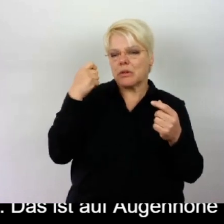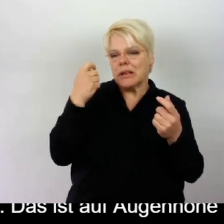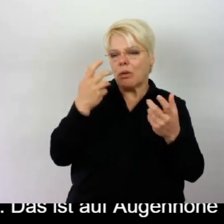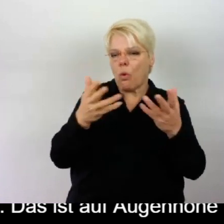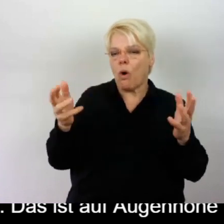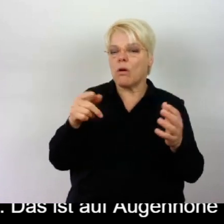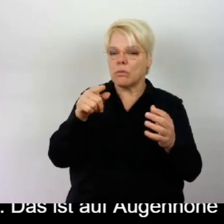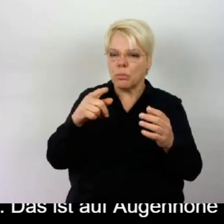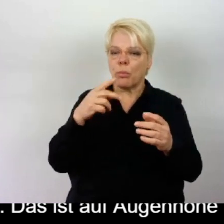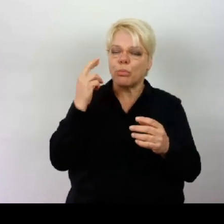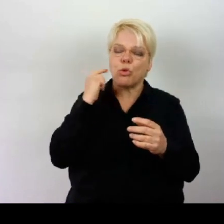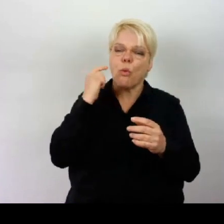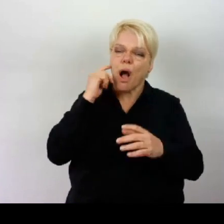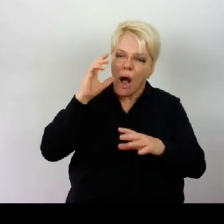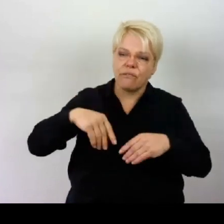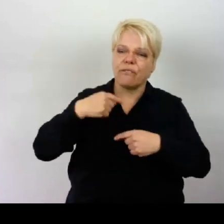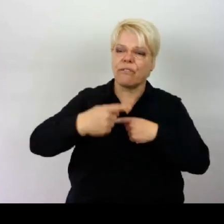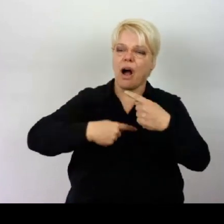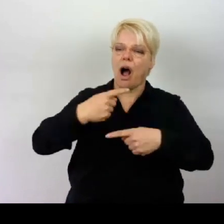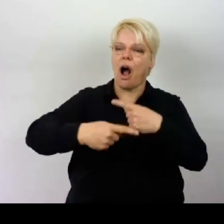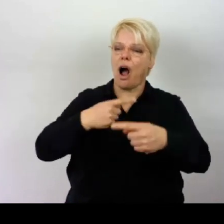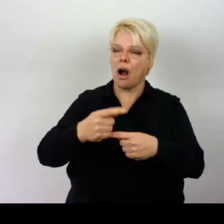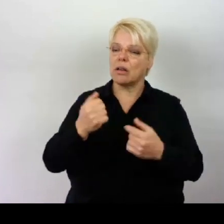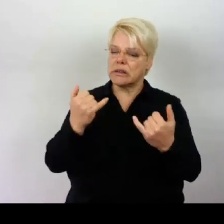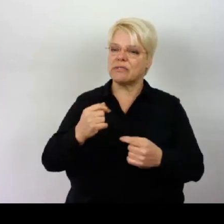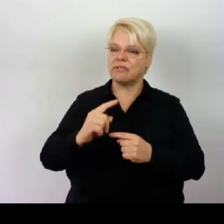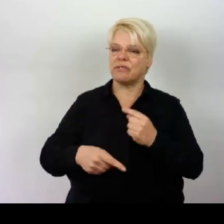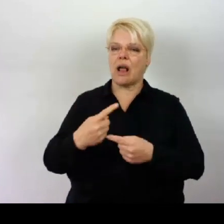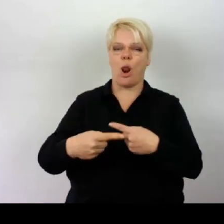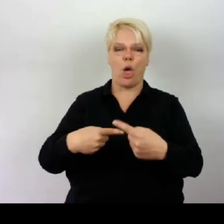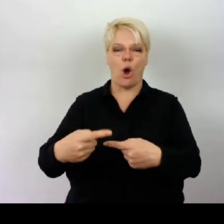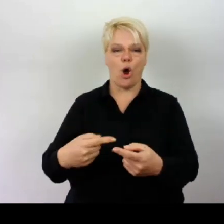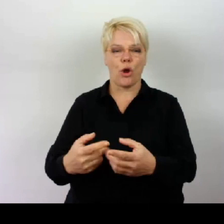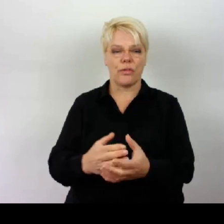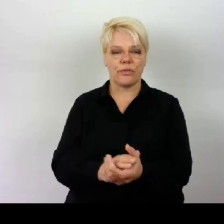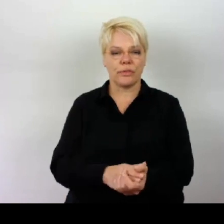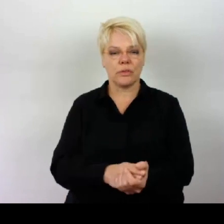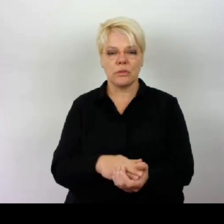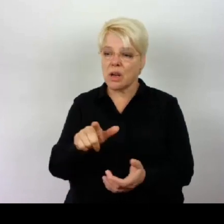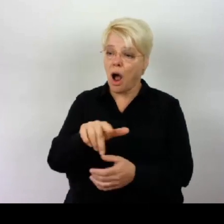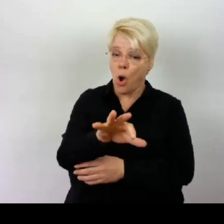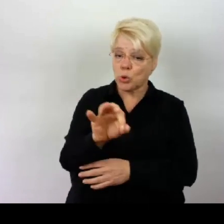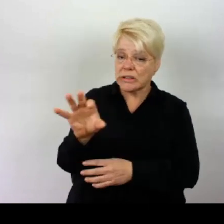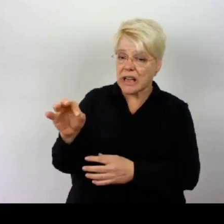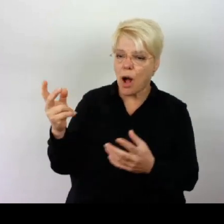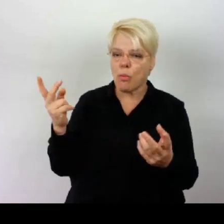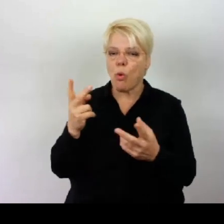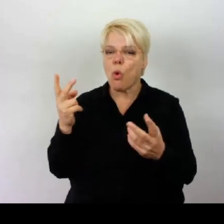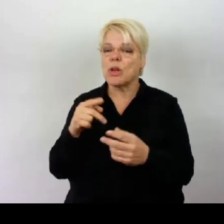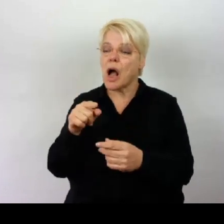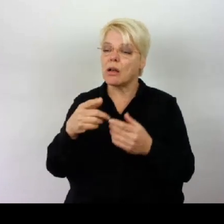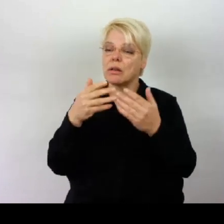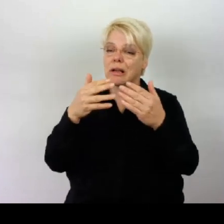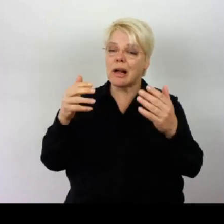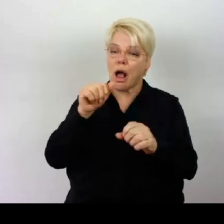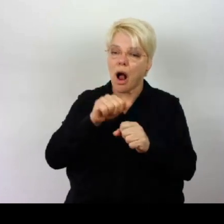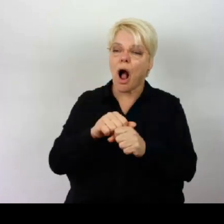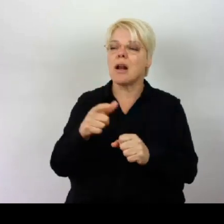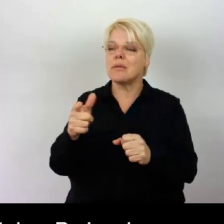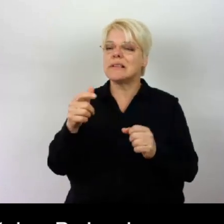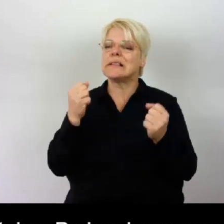im Gärtnerplatztheater und in der Oper wieder abheben, dann haben wir hier eben diesen quasi Notbetrieb, die hier jetzt dann mit